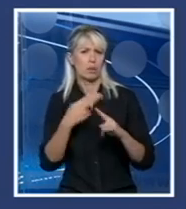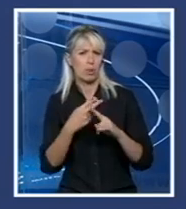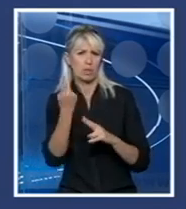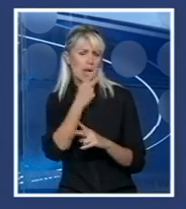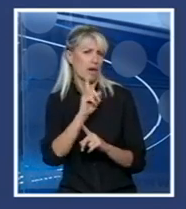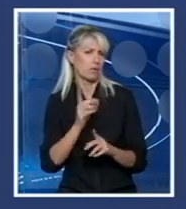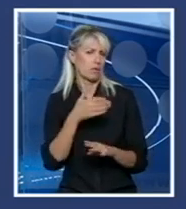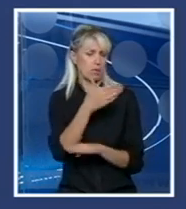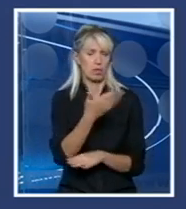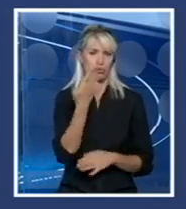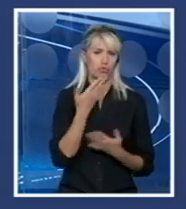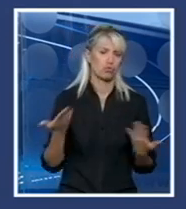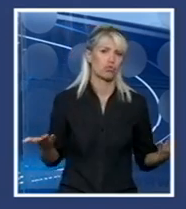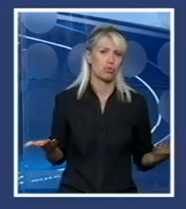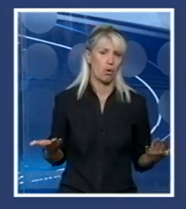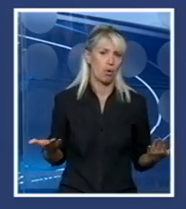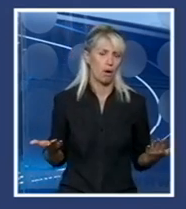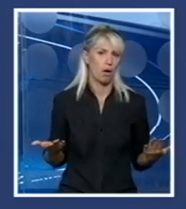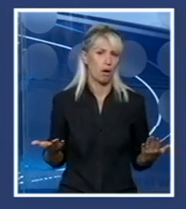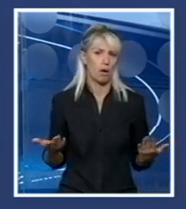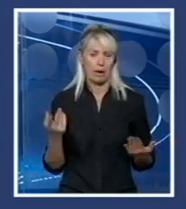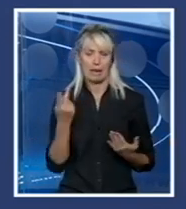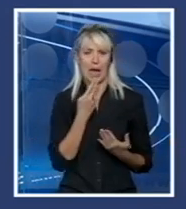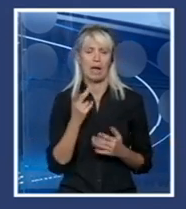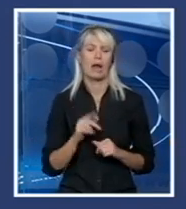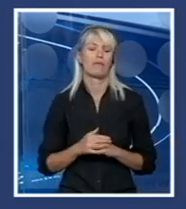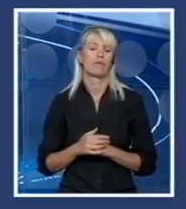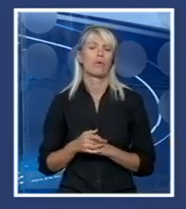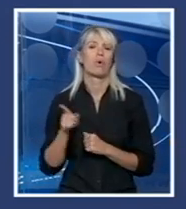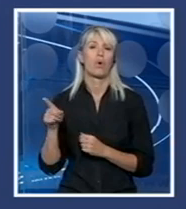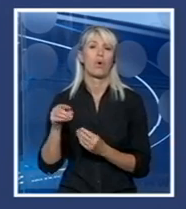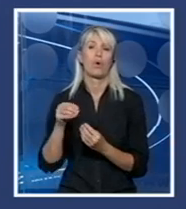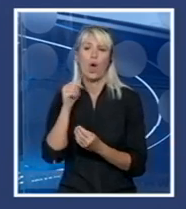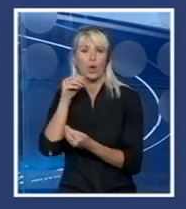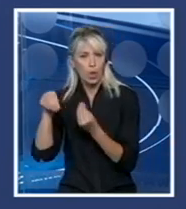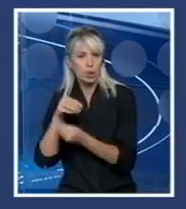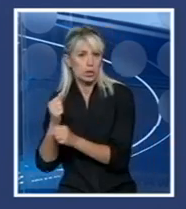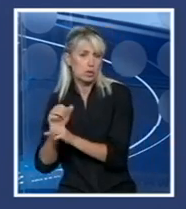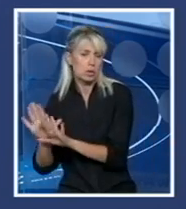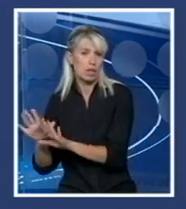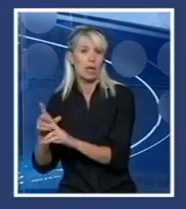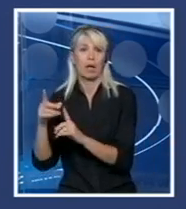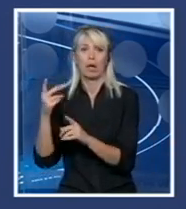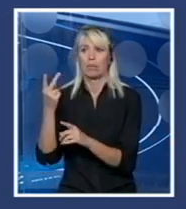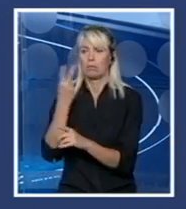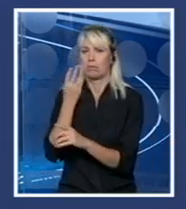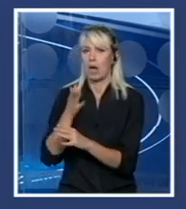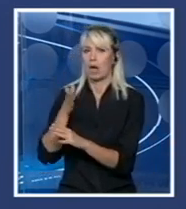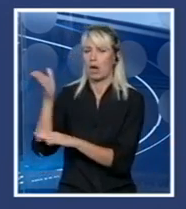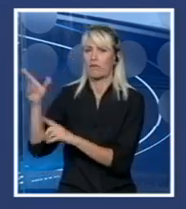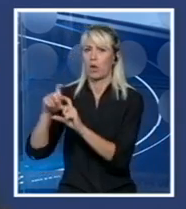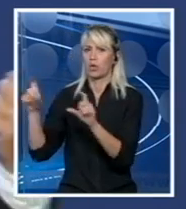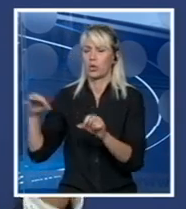stvari, tu tražimo da se to roditelji, što kaže, malo bolje angažuju. Drugo, mi imamo dispanzere, kao da je normalno, mi ćemo sve